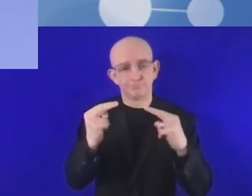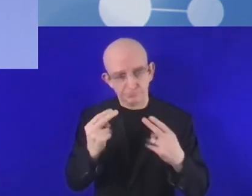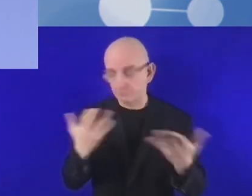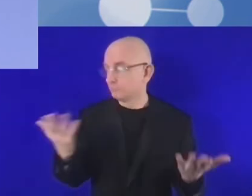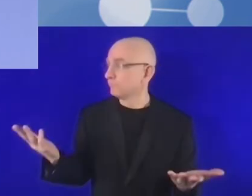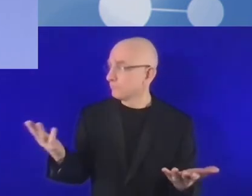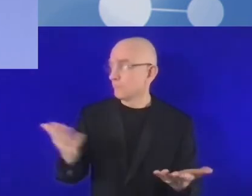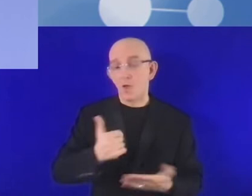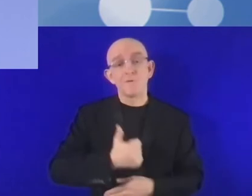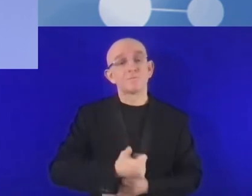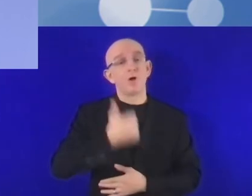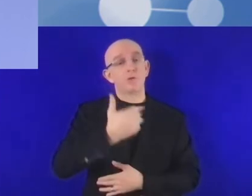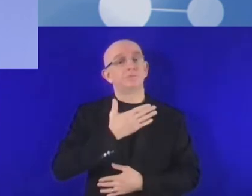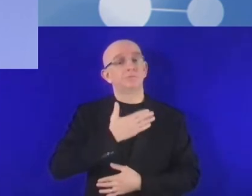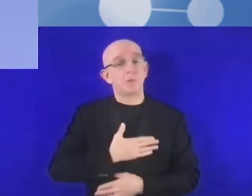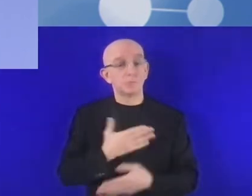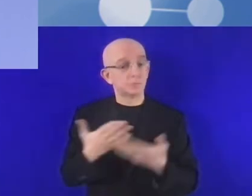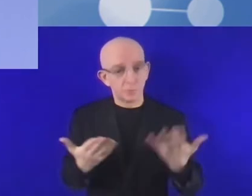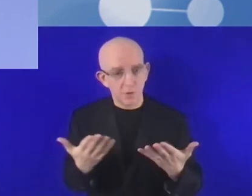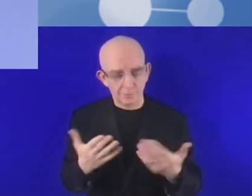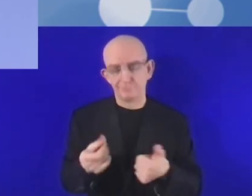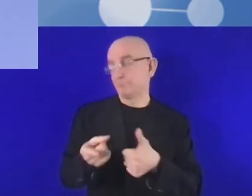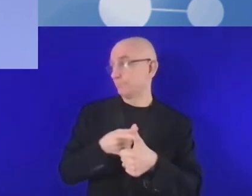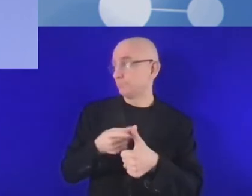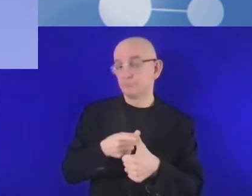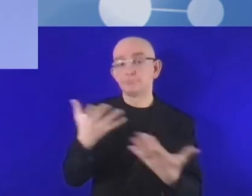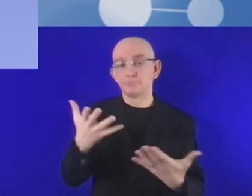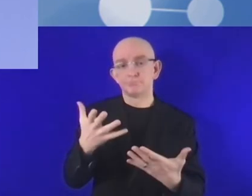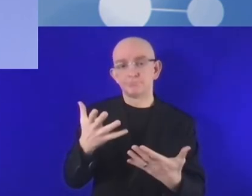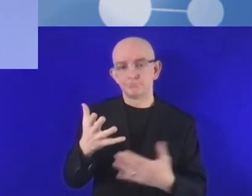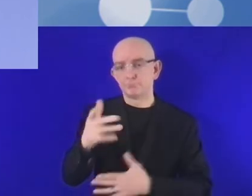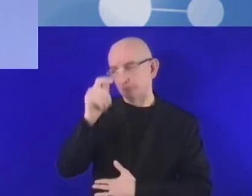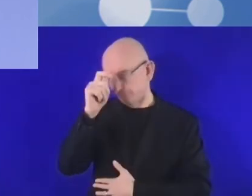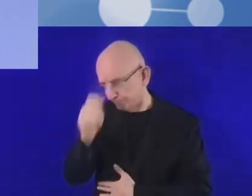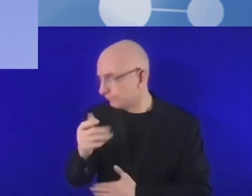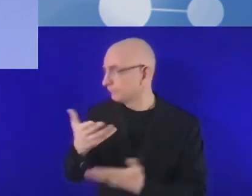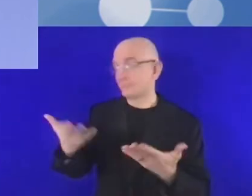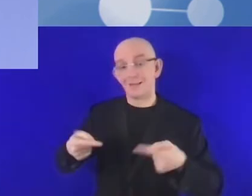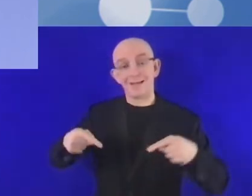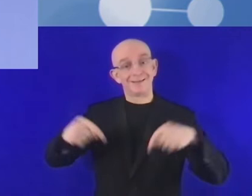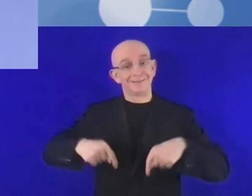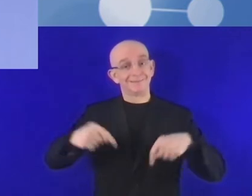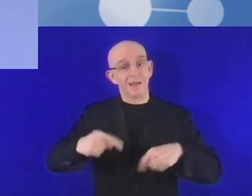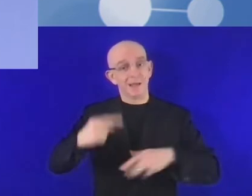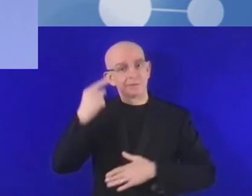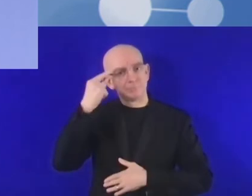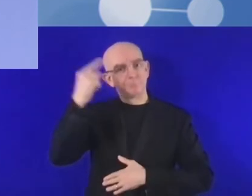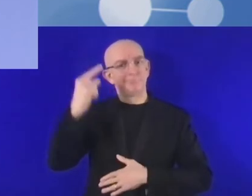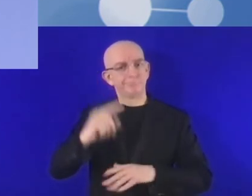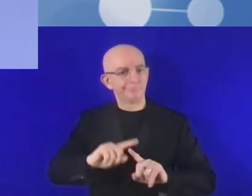首先我们应该说，今天我们感觉到